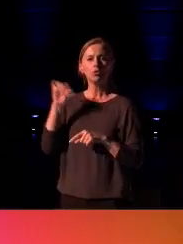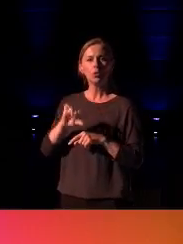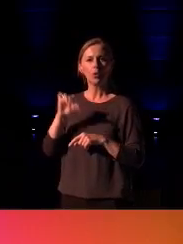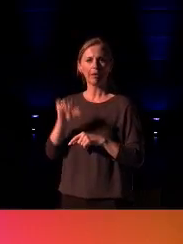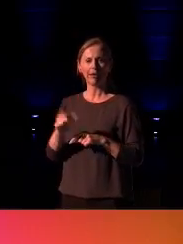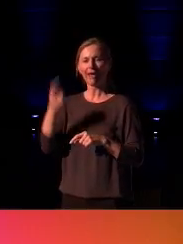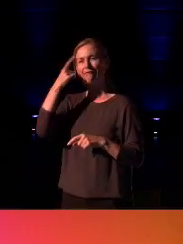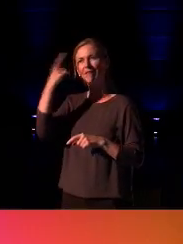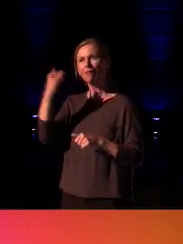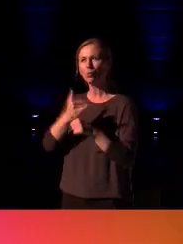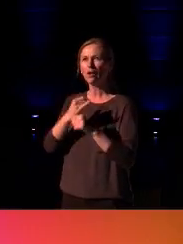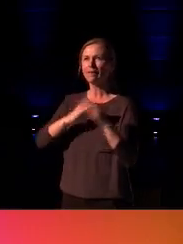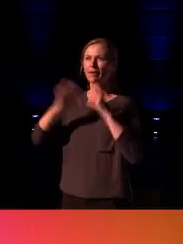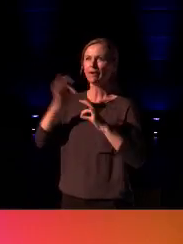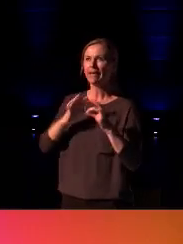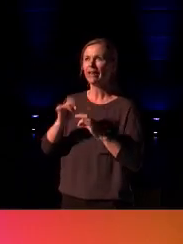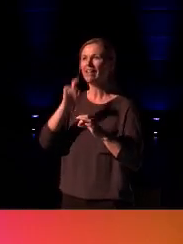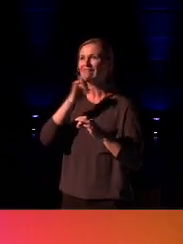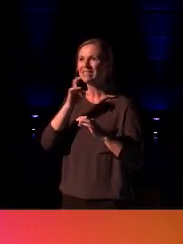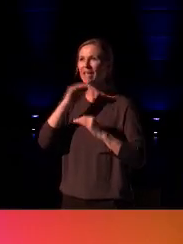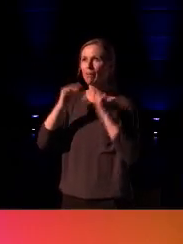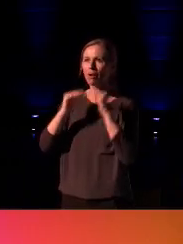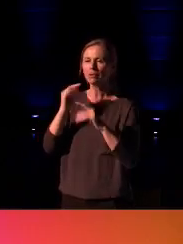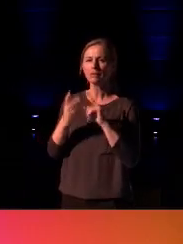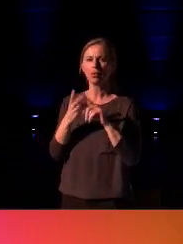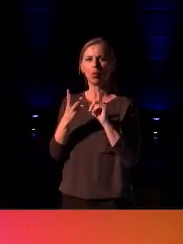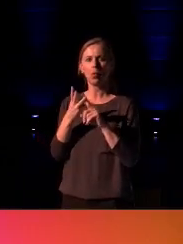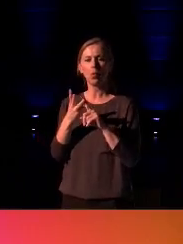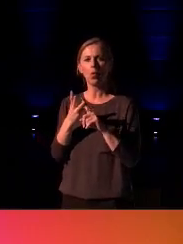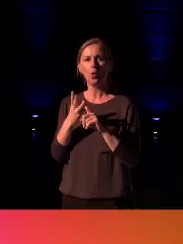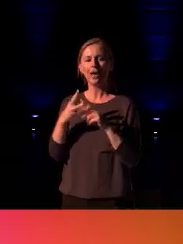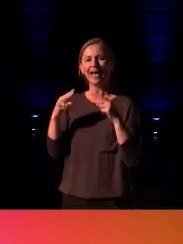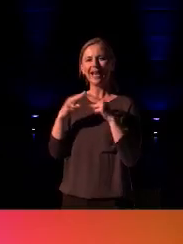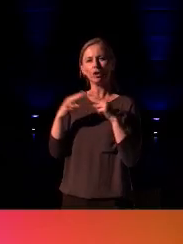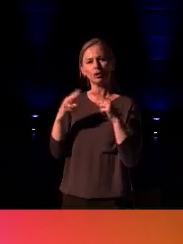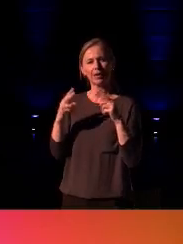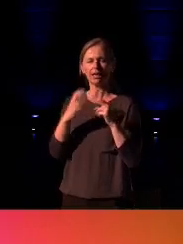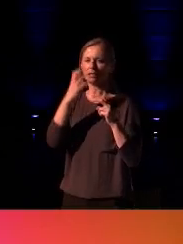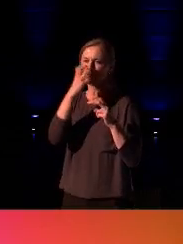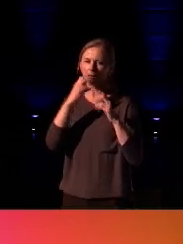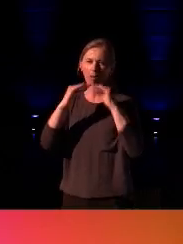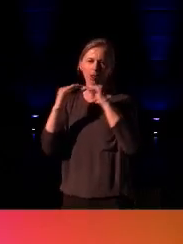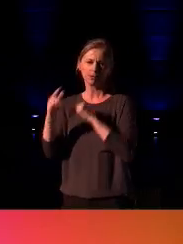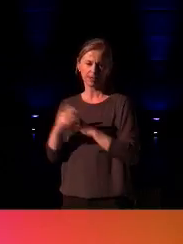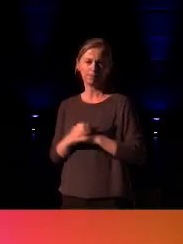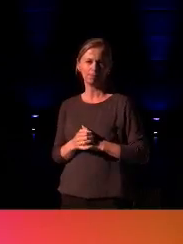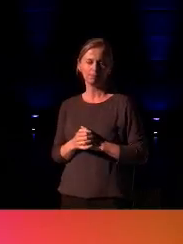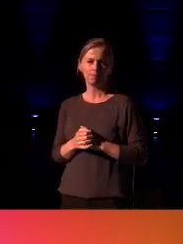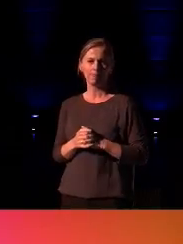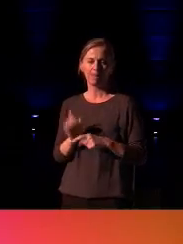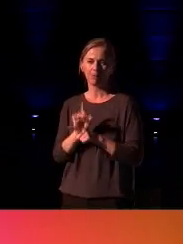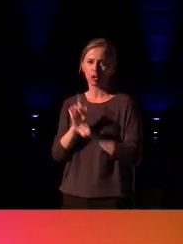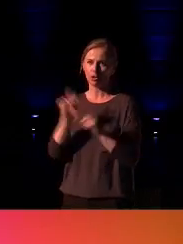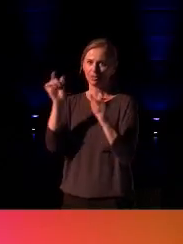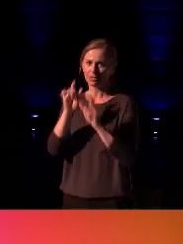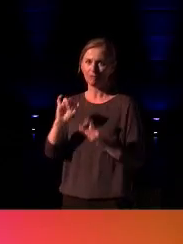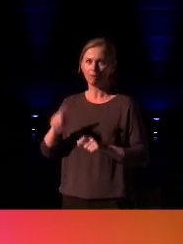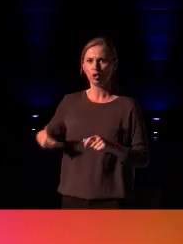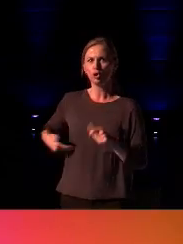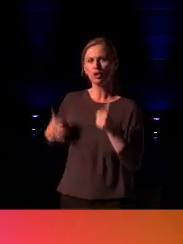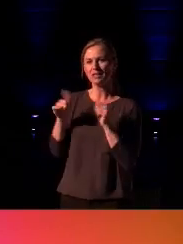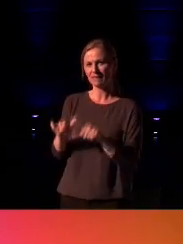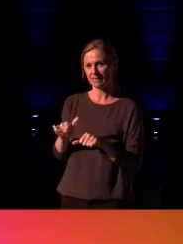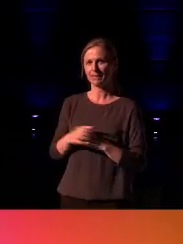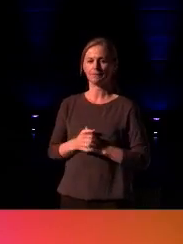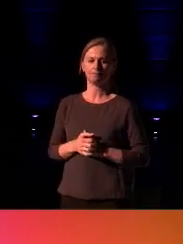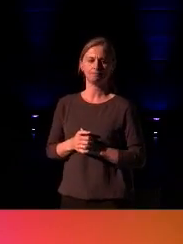dårligere evne til å regulere både væskebalanse og elektrolytt- eller saltbalanse. Og dette gir risiko for nyresvikt.